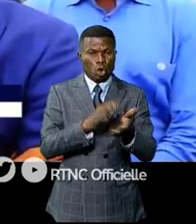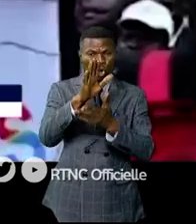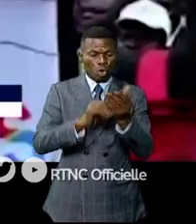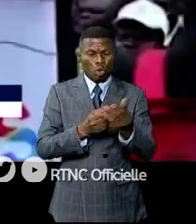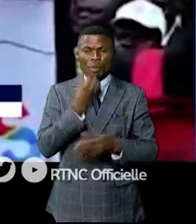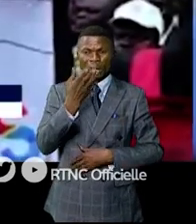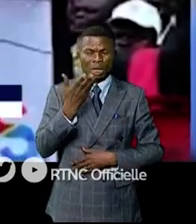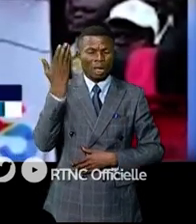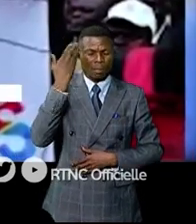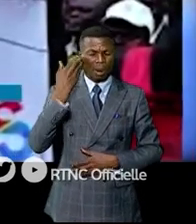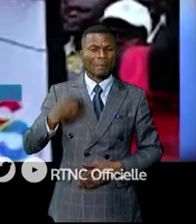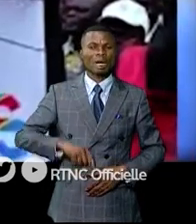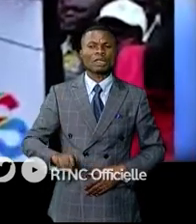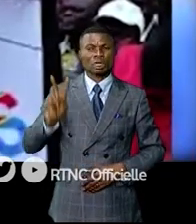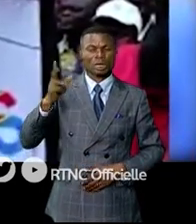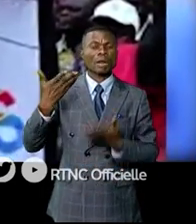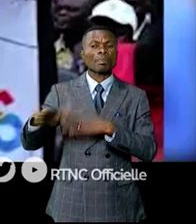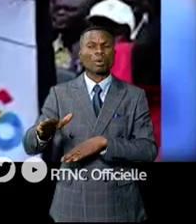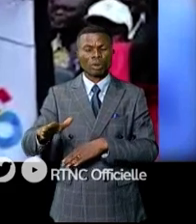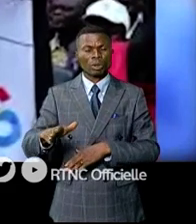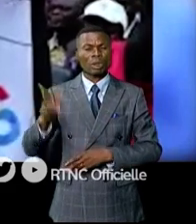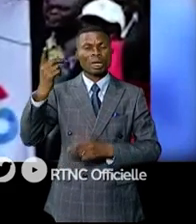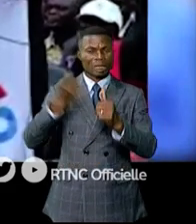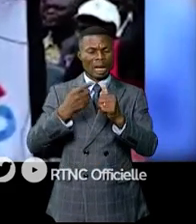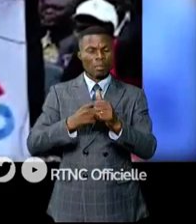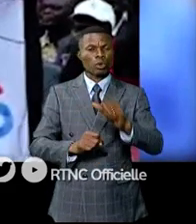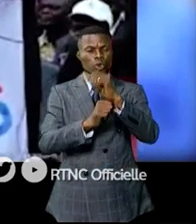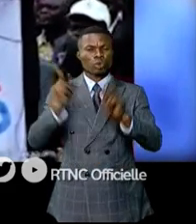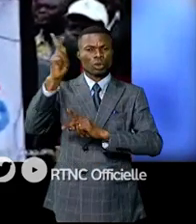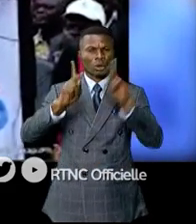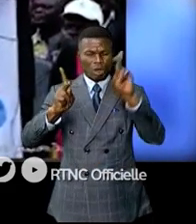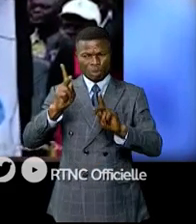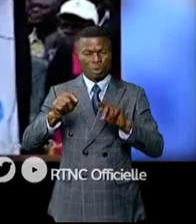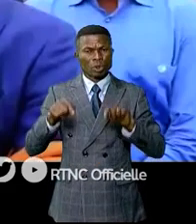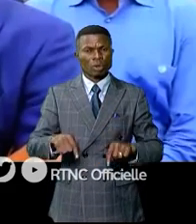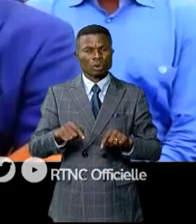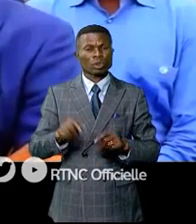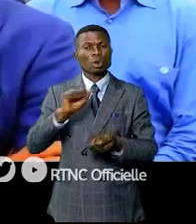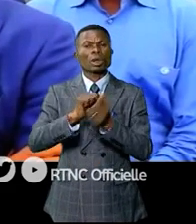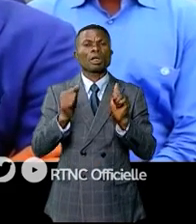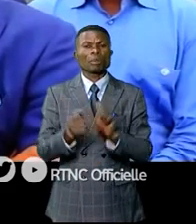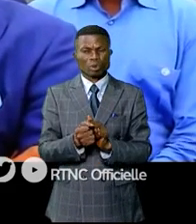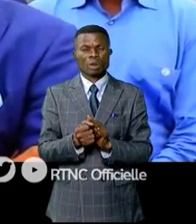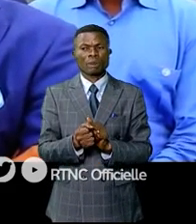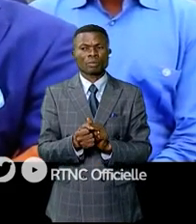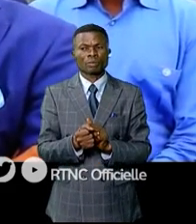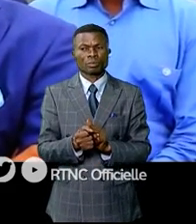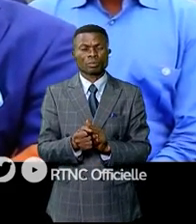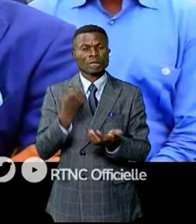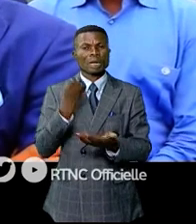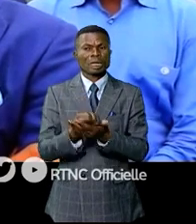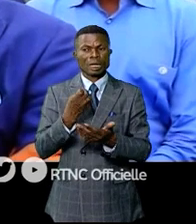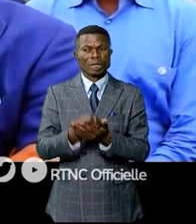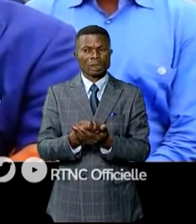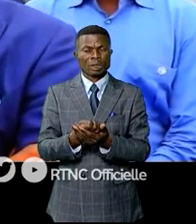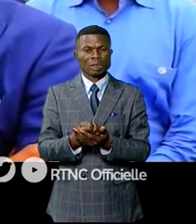pas du président Tshisekedi. C'était le peuple d'abord. Aujourd'hui, la situation économique